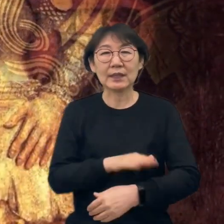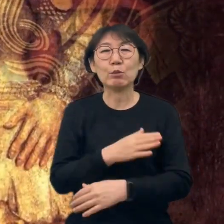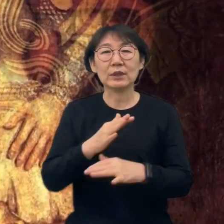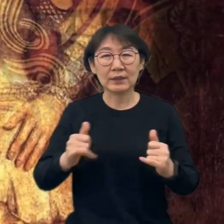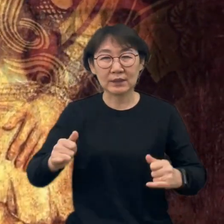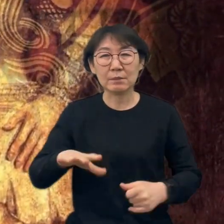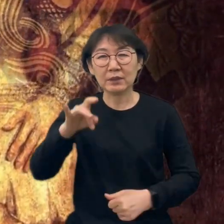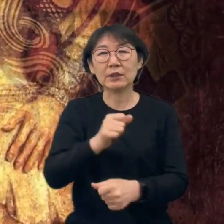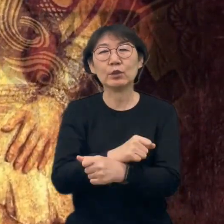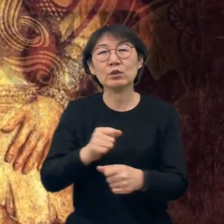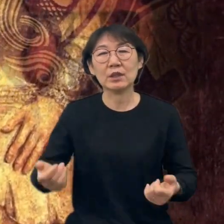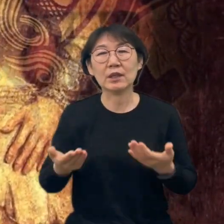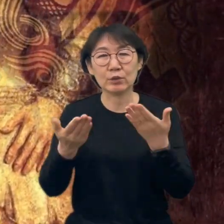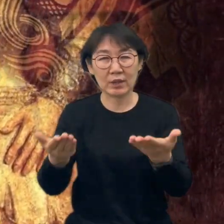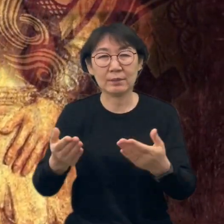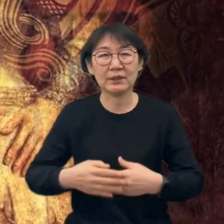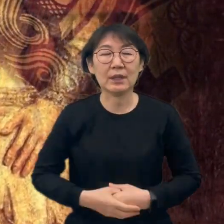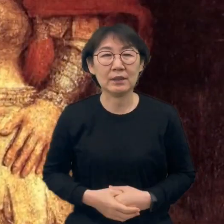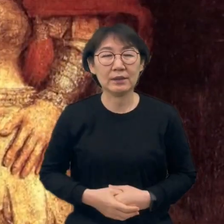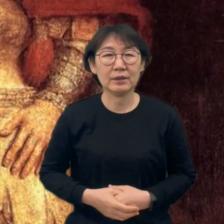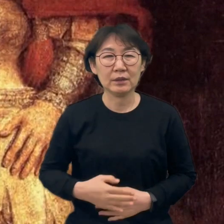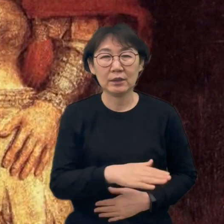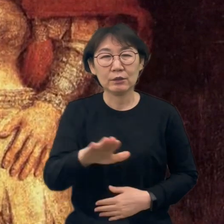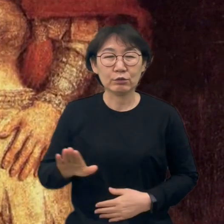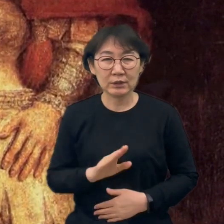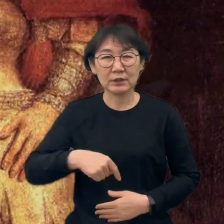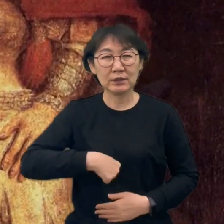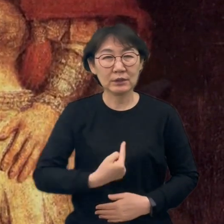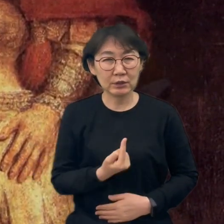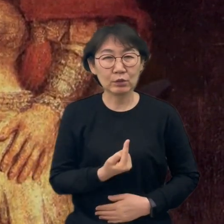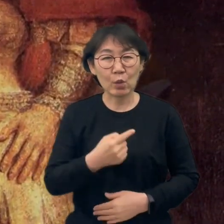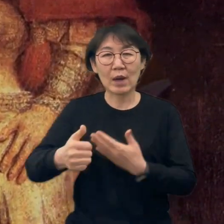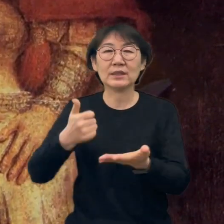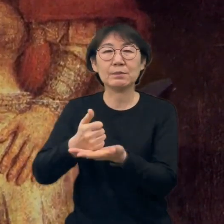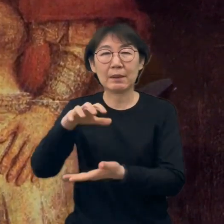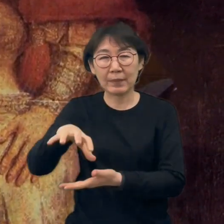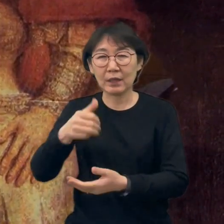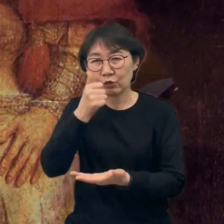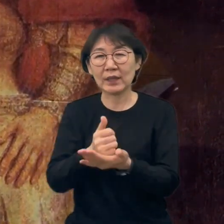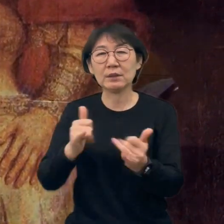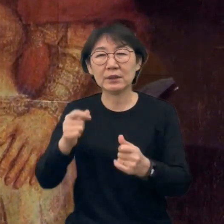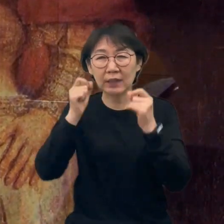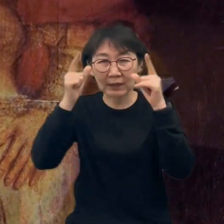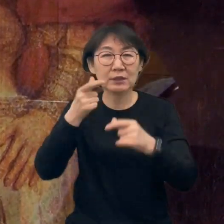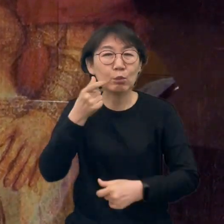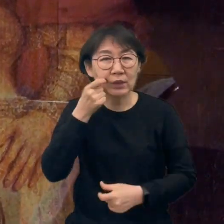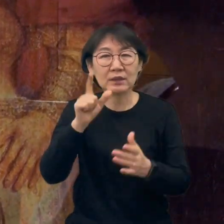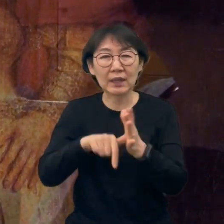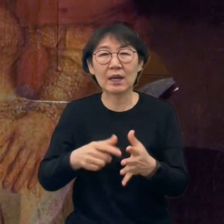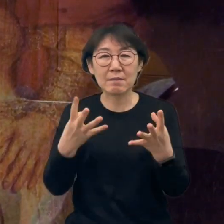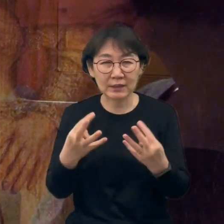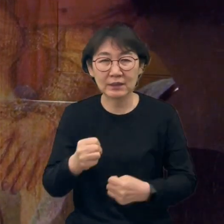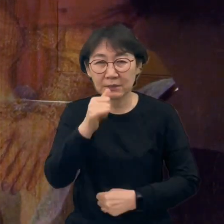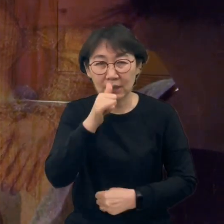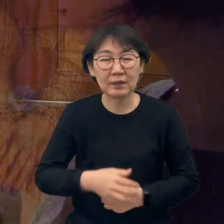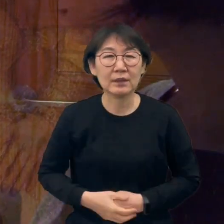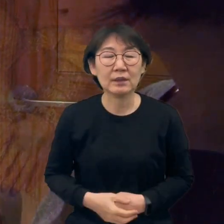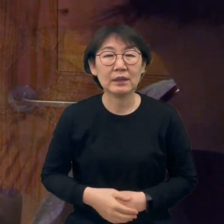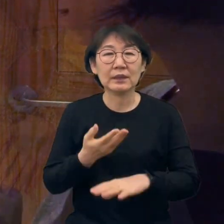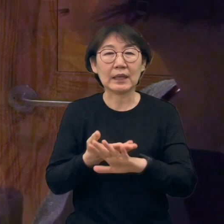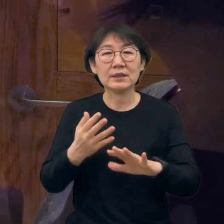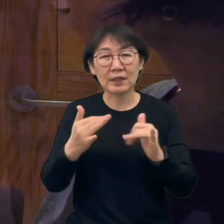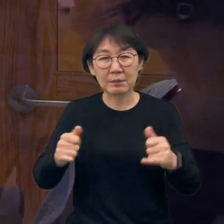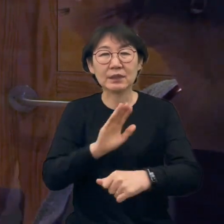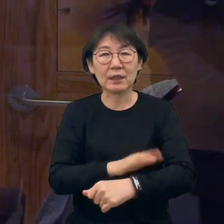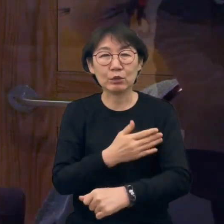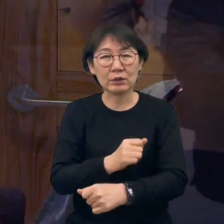일을 우리가 먼저 용서해줘야 합니다. 우리는 스스로 하느님 앞에 죄인임을 깨닫지 못하는 경우가 많습니다.